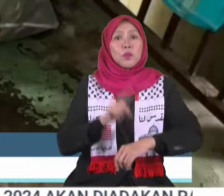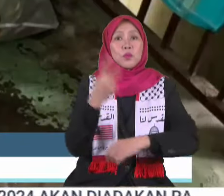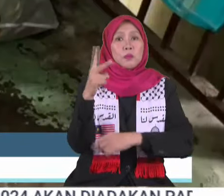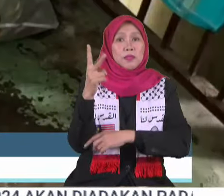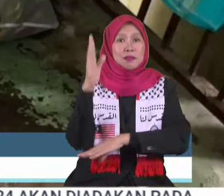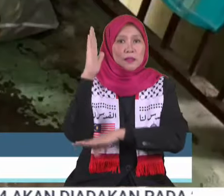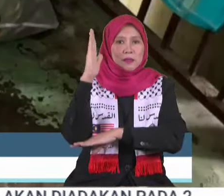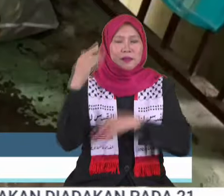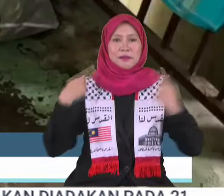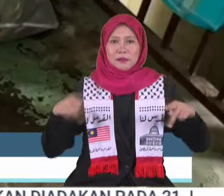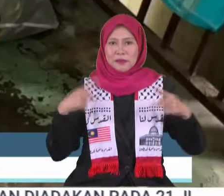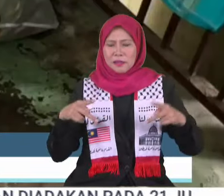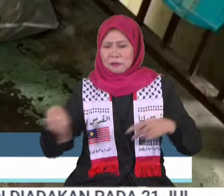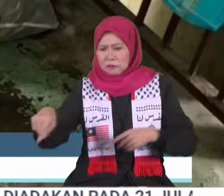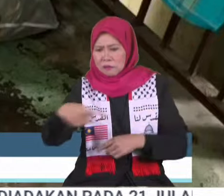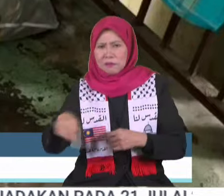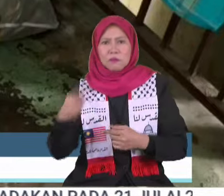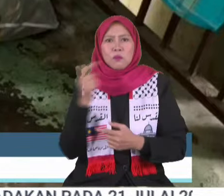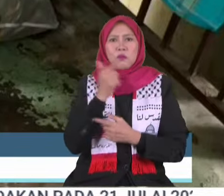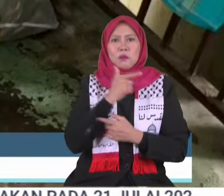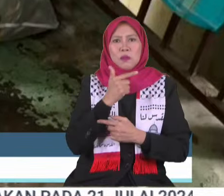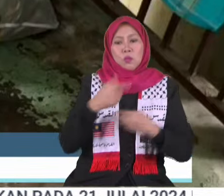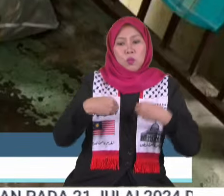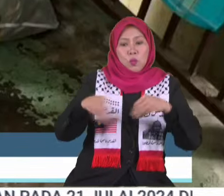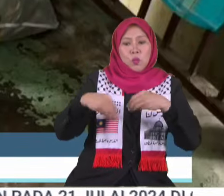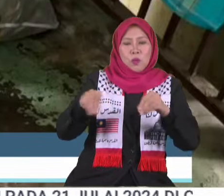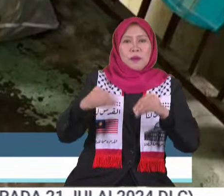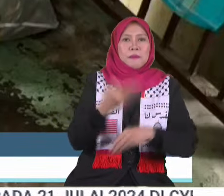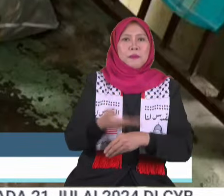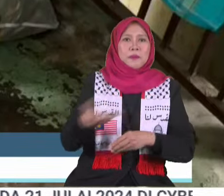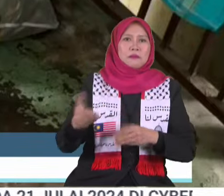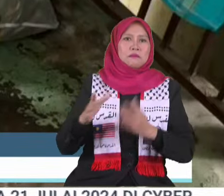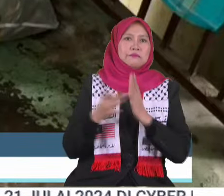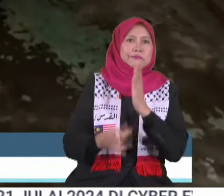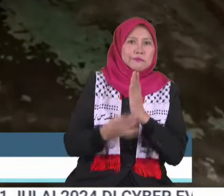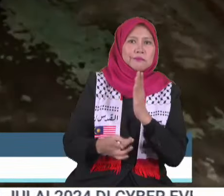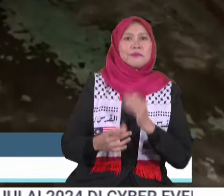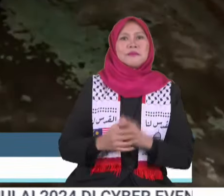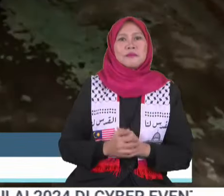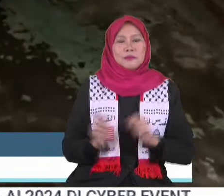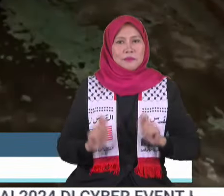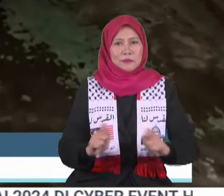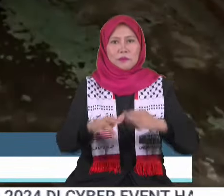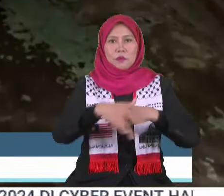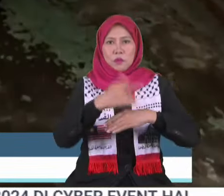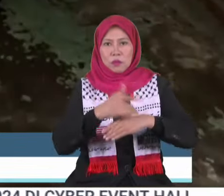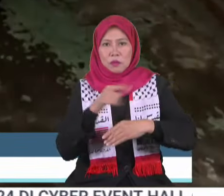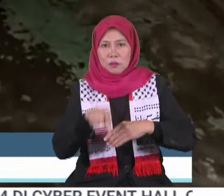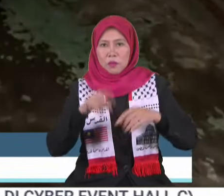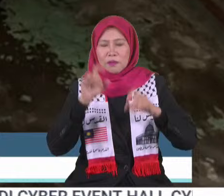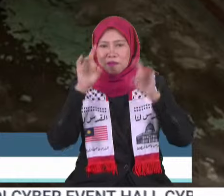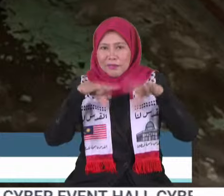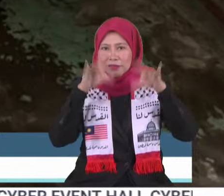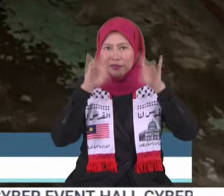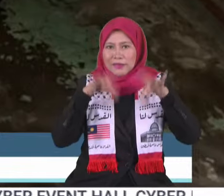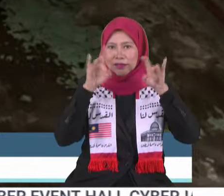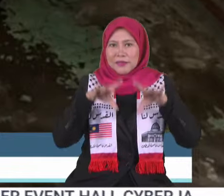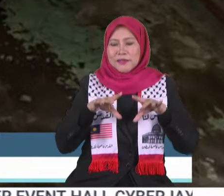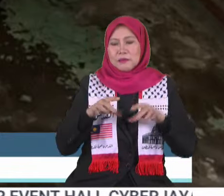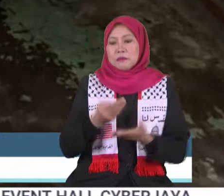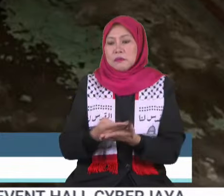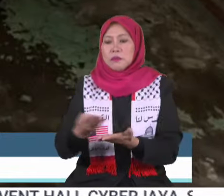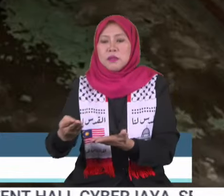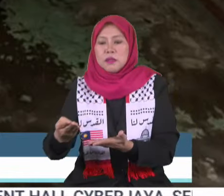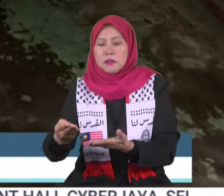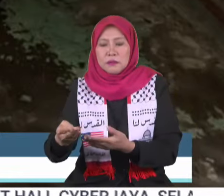hari terhadap premis yang didapati enggan menjual barang kawalan itu. Tindakan awal dilakukan dengan membuat uji beli melalui Opsama